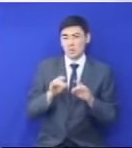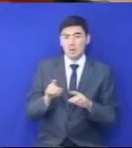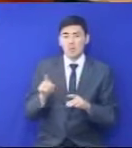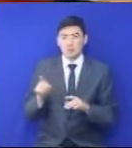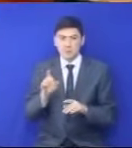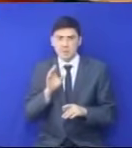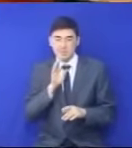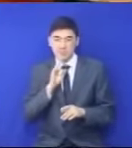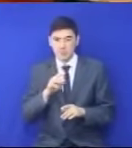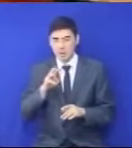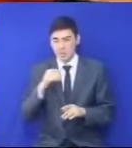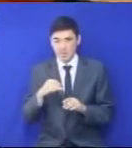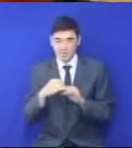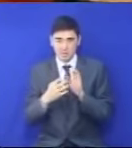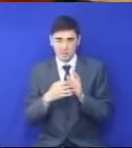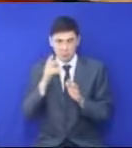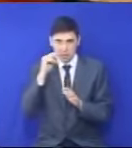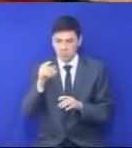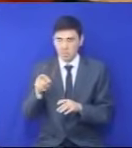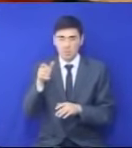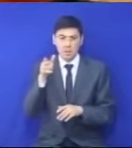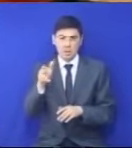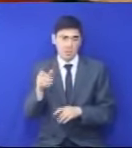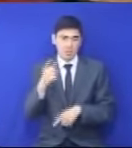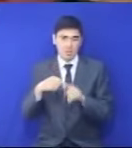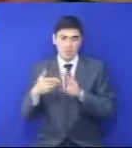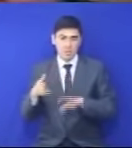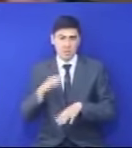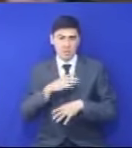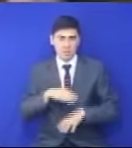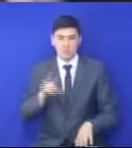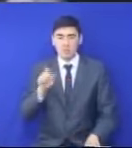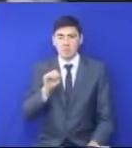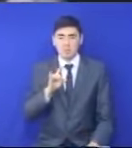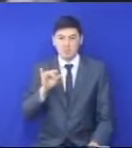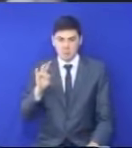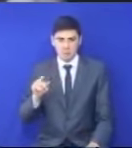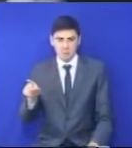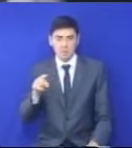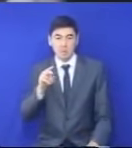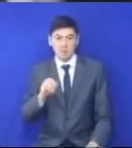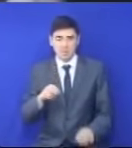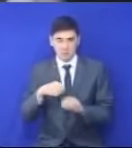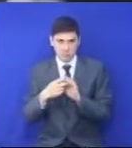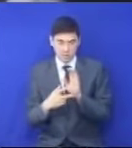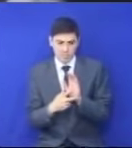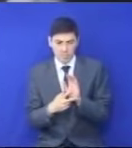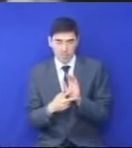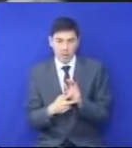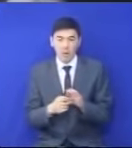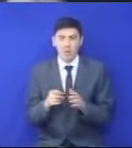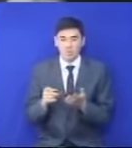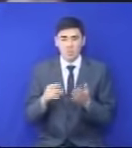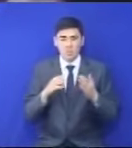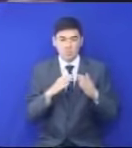бойжеткен мамырдың 19 күні оқуға кеткені қайтып оралмаған. Зарина Григоренко 18 жаста. Туған апайының айтуынша, үйде